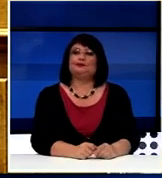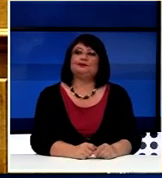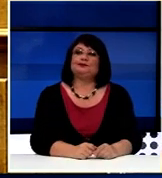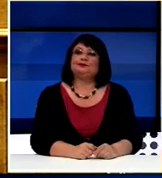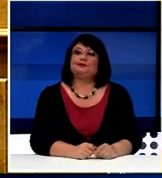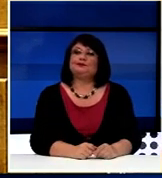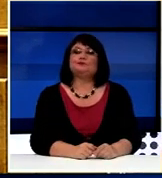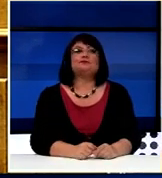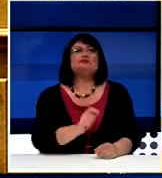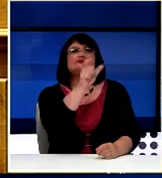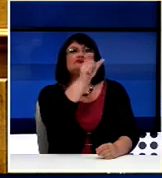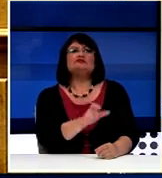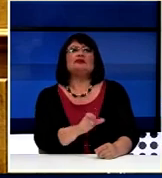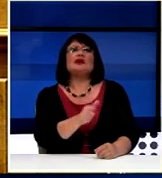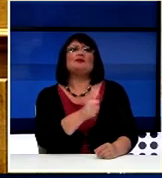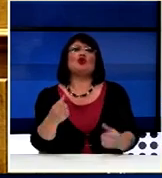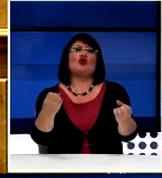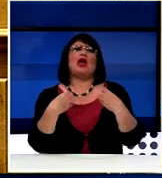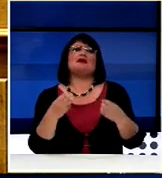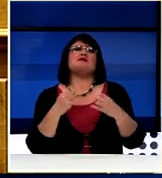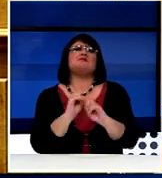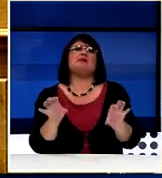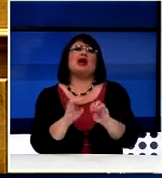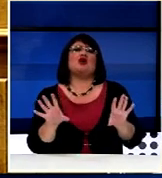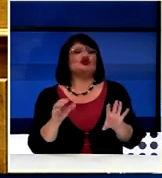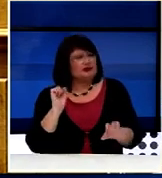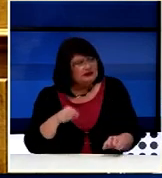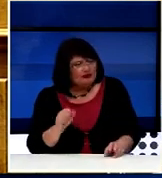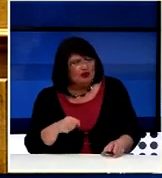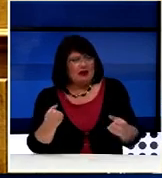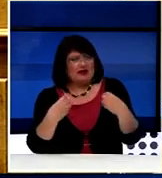Εσείς επιλέγετε να ενημερώνετε. Δεν αντιλέγω.